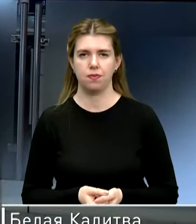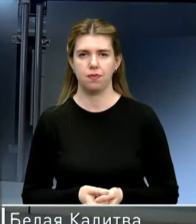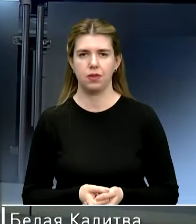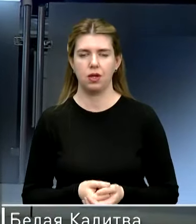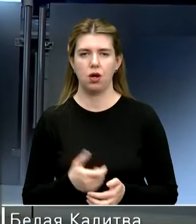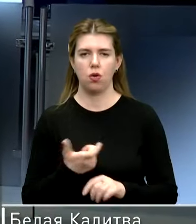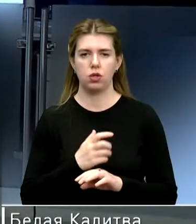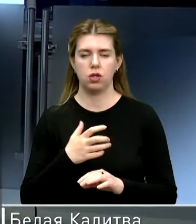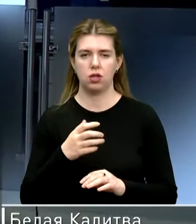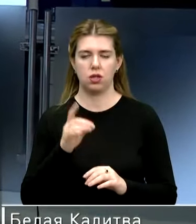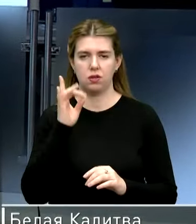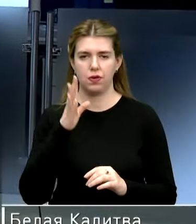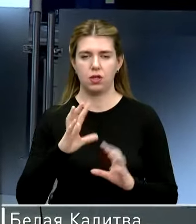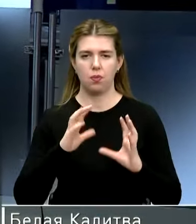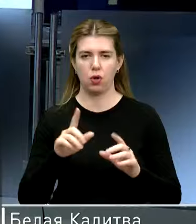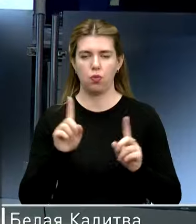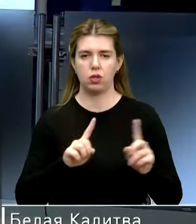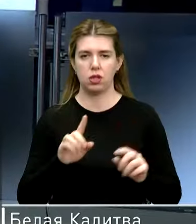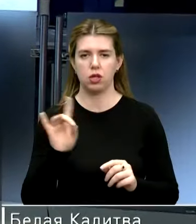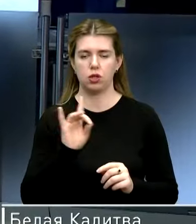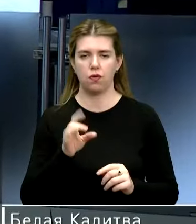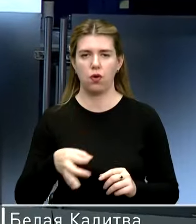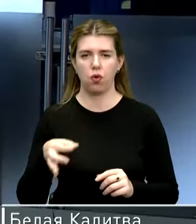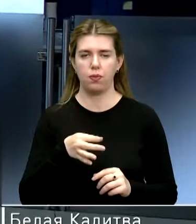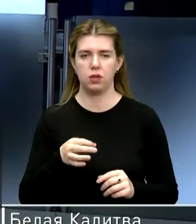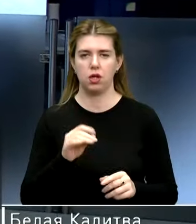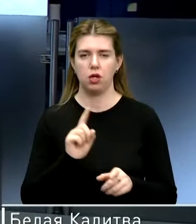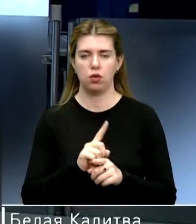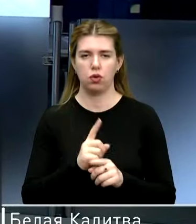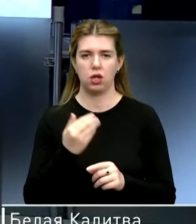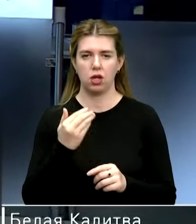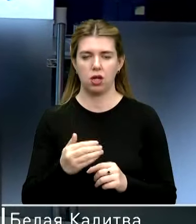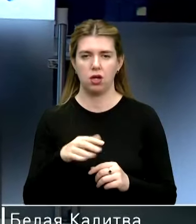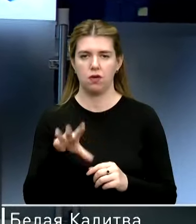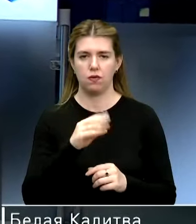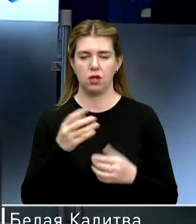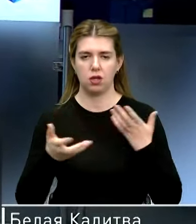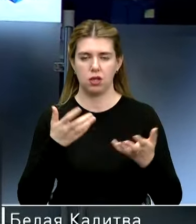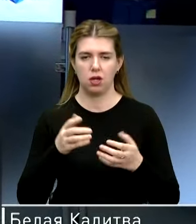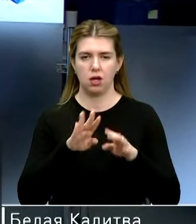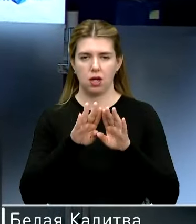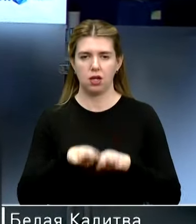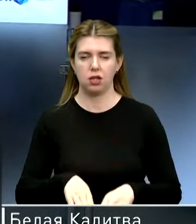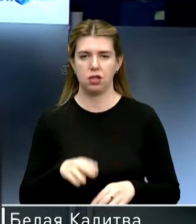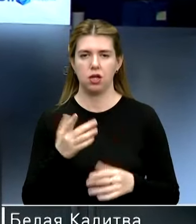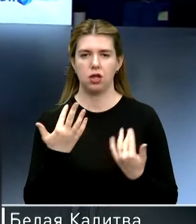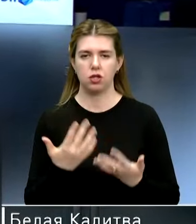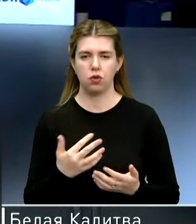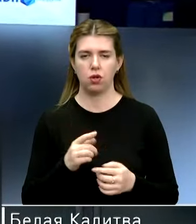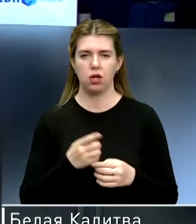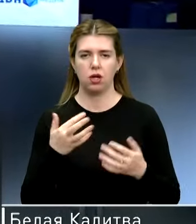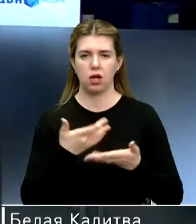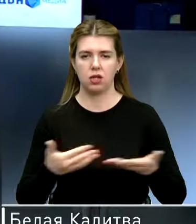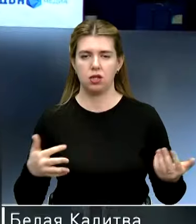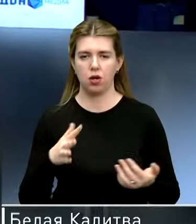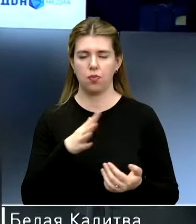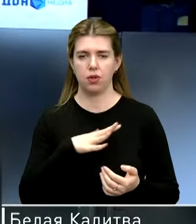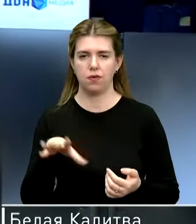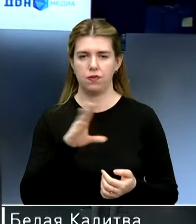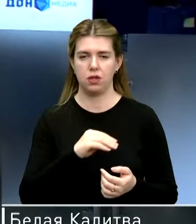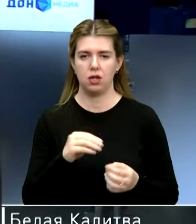Не менее известны на весь мир и музеи Ростовской области, в том числе их палеонтологические коллекции. Насколько разнообразна была